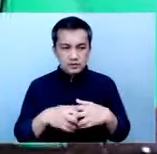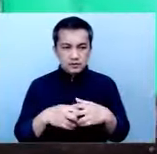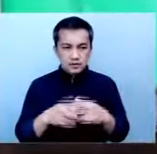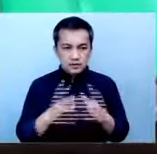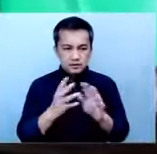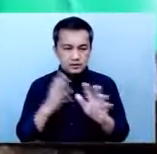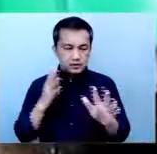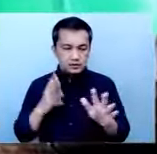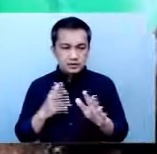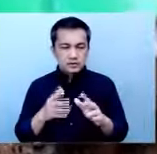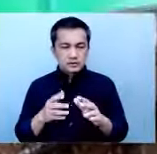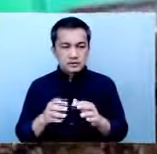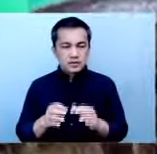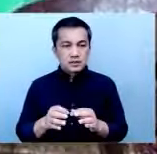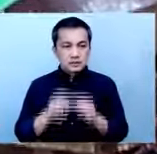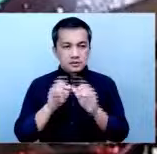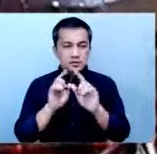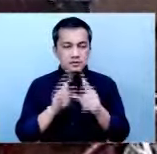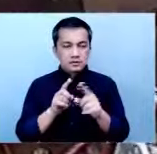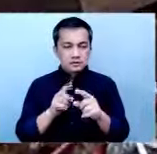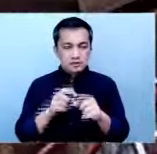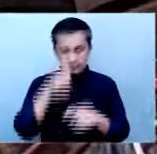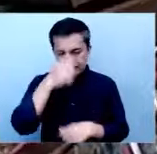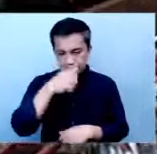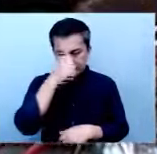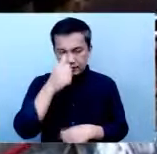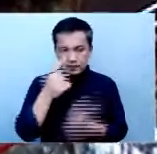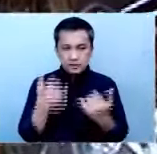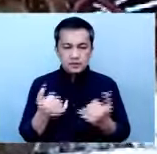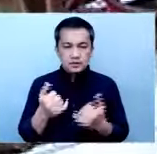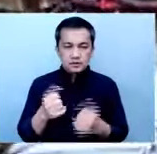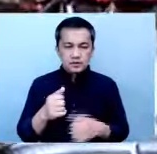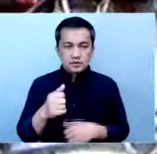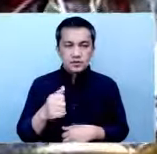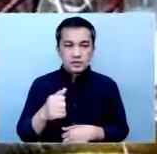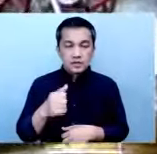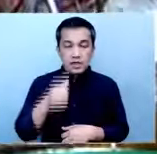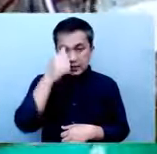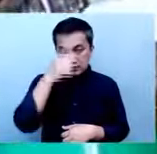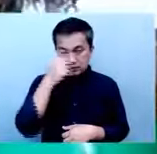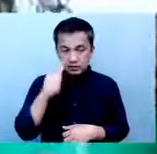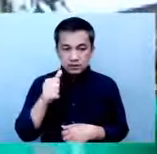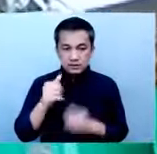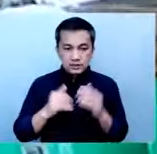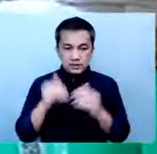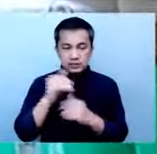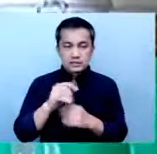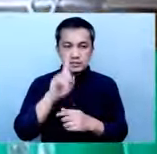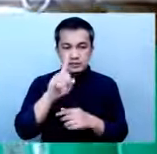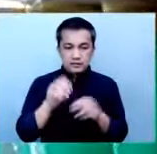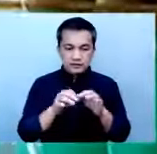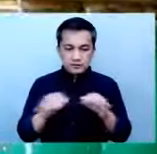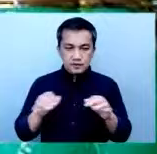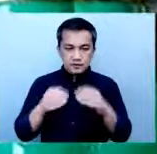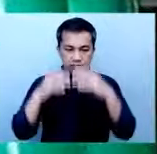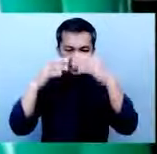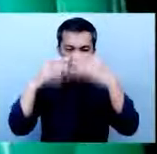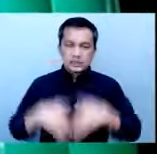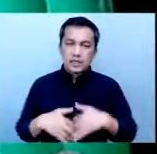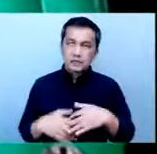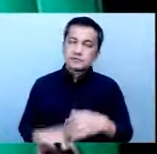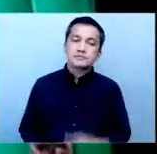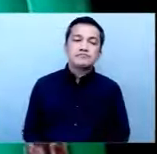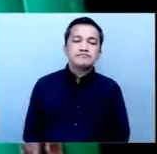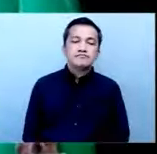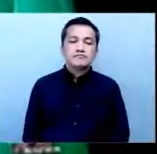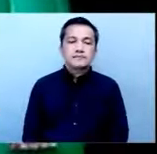mga nagsisimba para magpalagay ng abo sa noo ngayong Ash Wednesday. Higit sa isang palapag ang pinagbagsakan ng mga biktima.